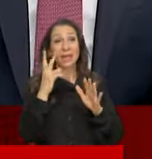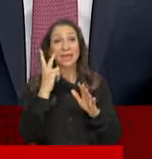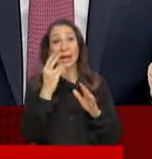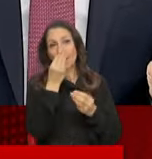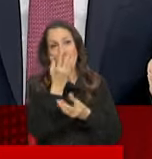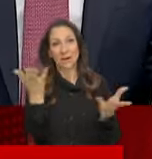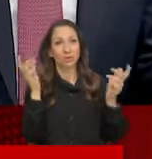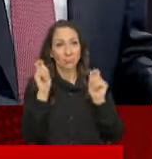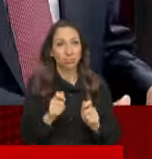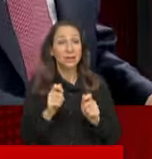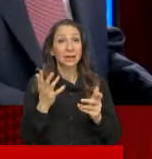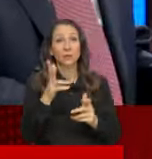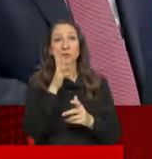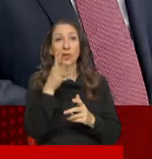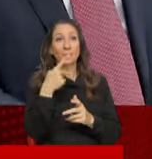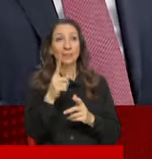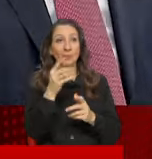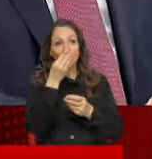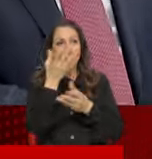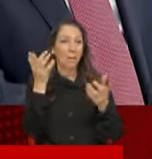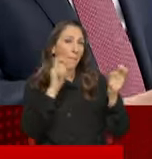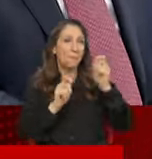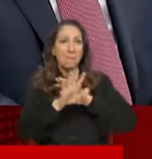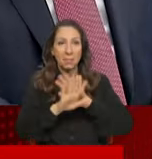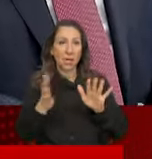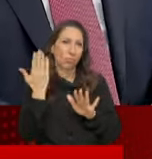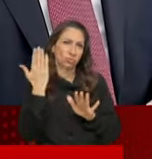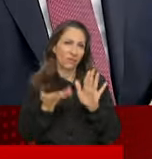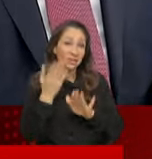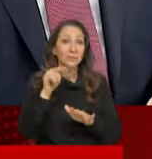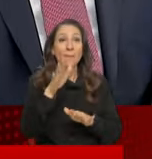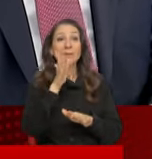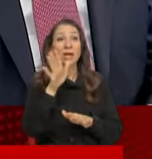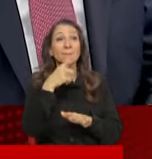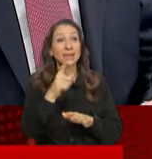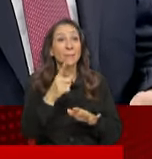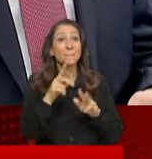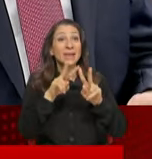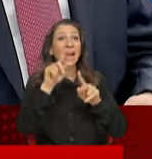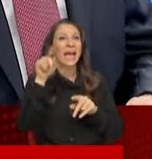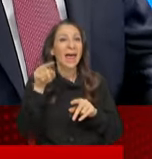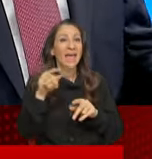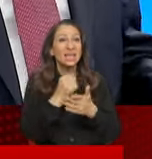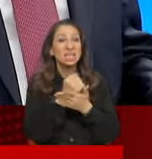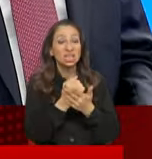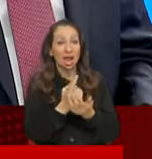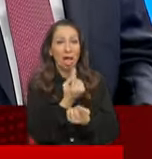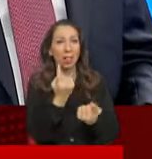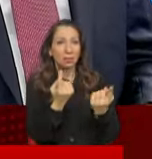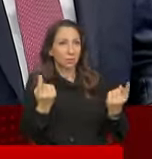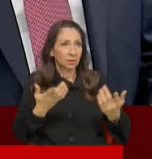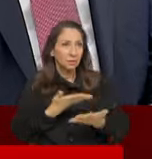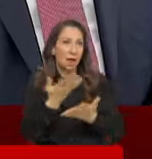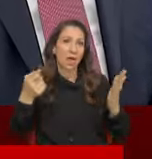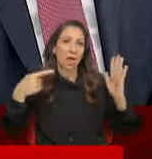Park yapacağız zaten 350.000 metrekare Park yapmıştık öncesinden fazla şimdi 550.000 metrekare Eee yeşil alan yapmayı